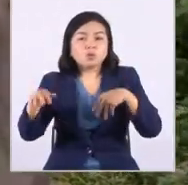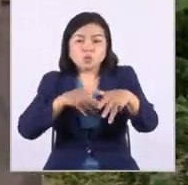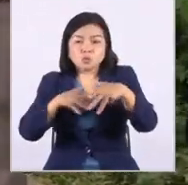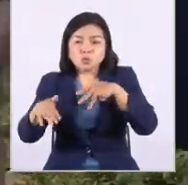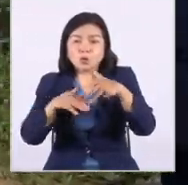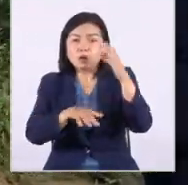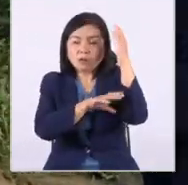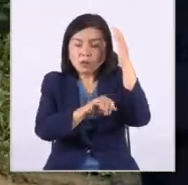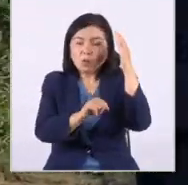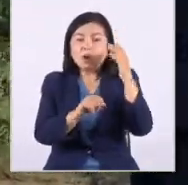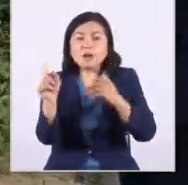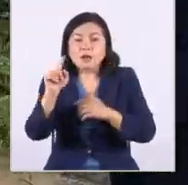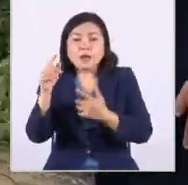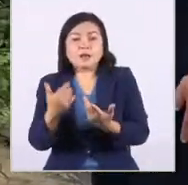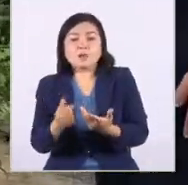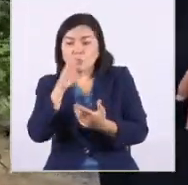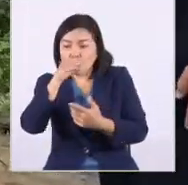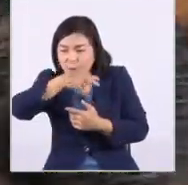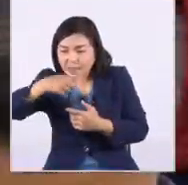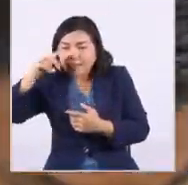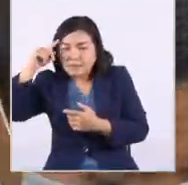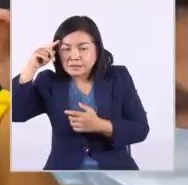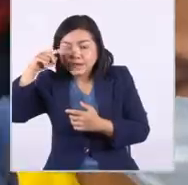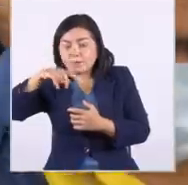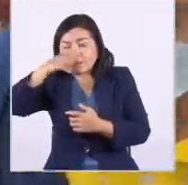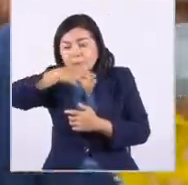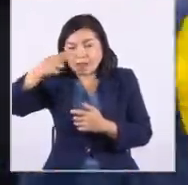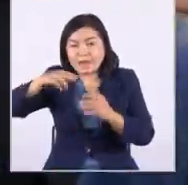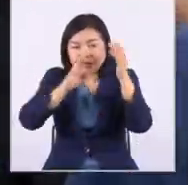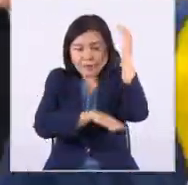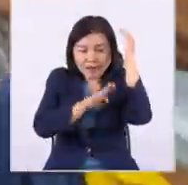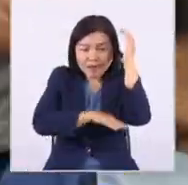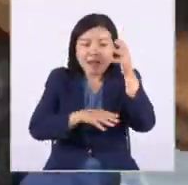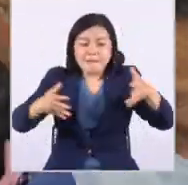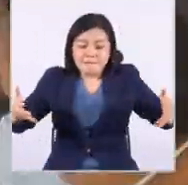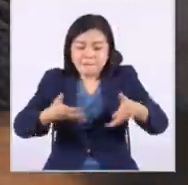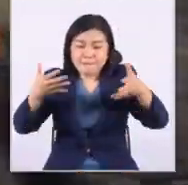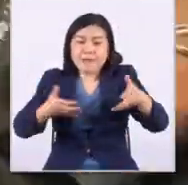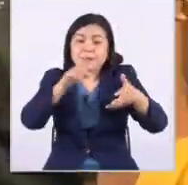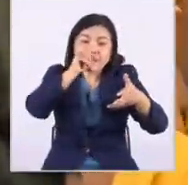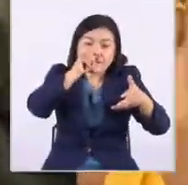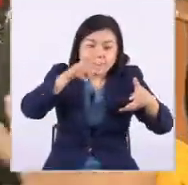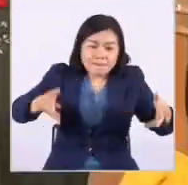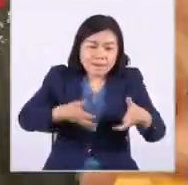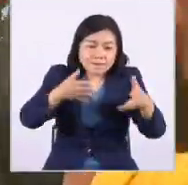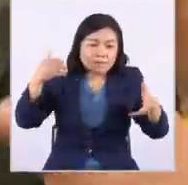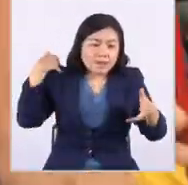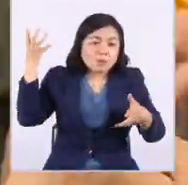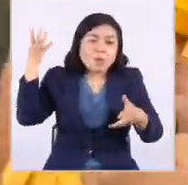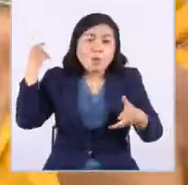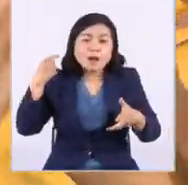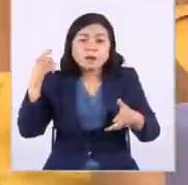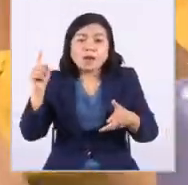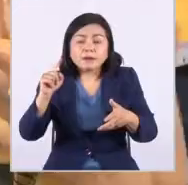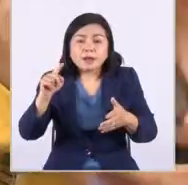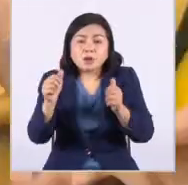ยนะมีทั้งแหล่งใต้มีทั้งเนี่ยผัดกะเพราไก่ จับมือ ใช่ใช่ แต่วันก่อนบิ๊กป้อมเขาผัดซีอิ๊วนะ ใ